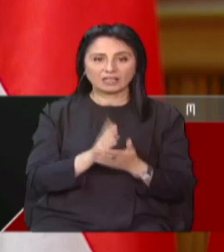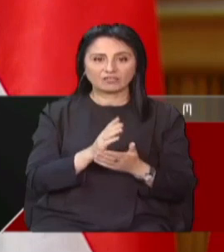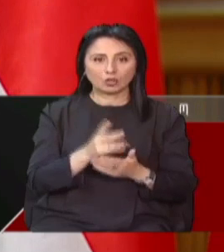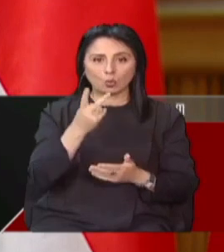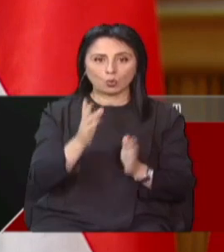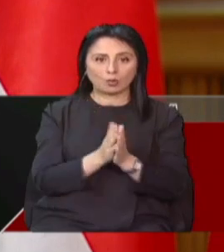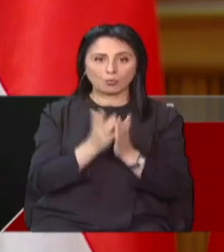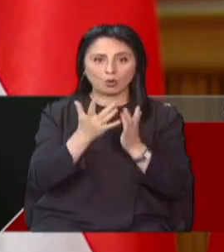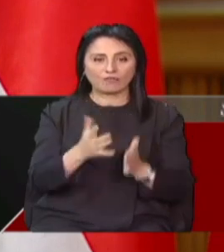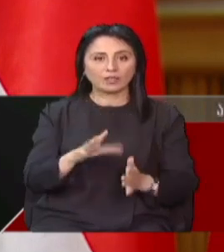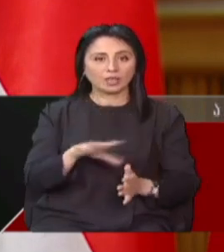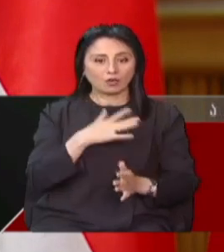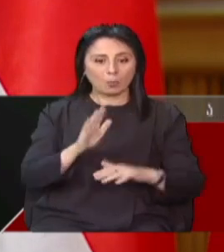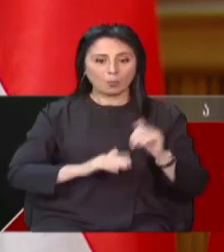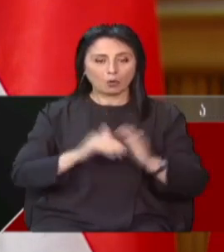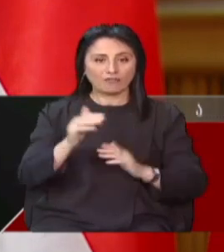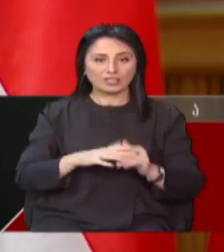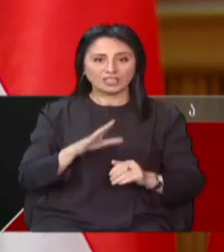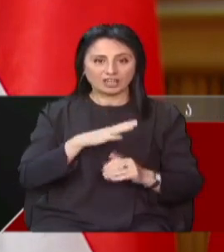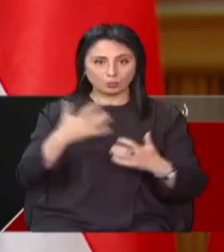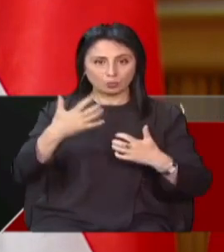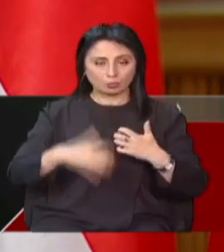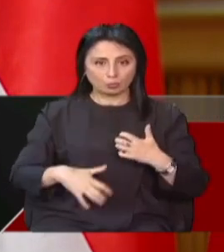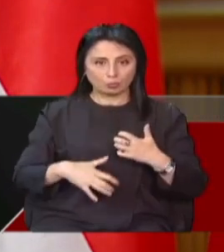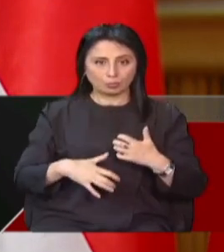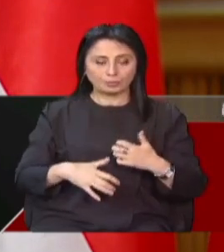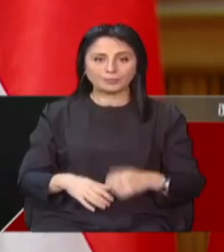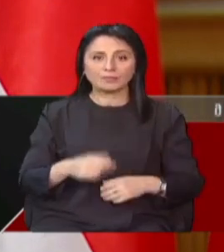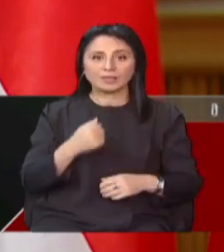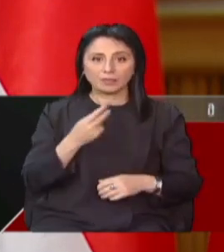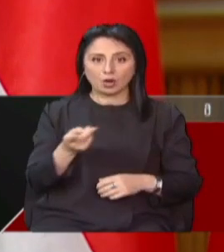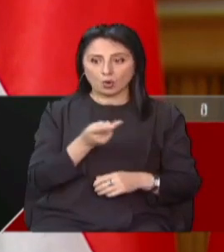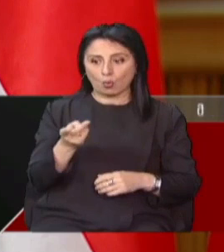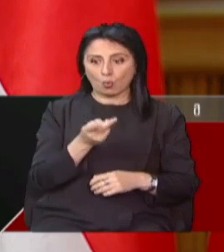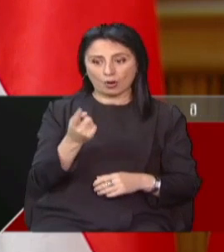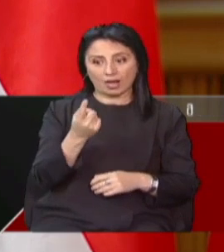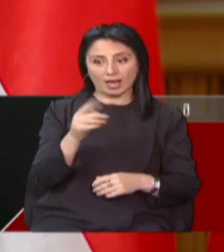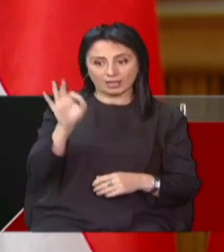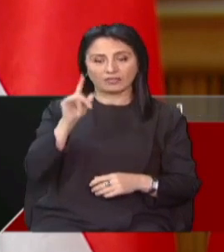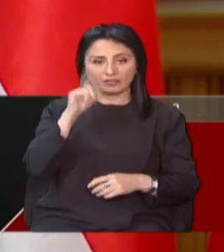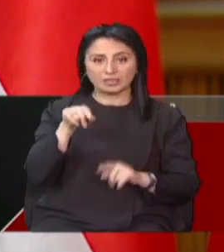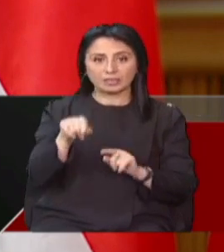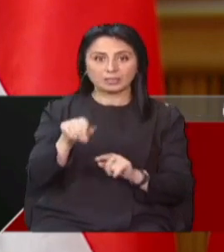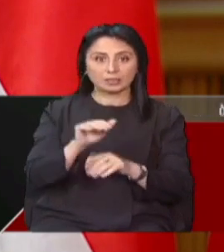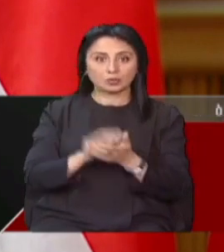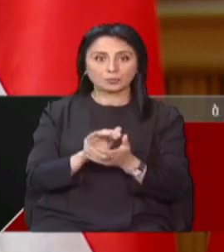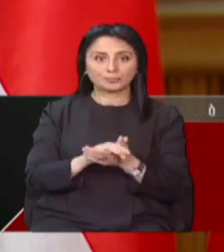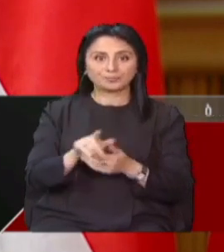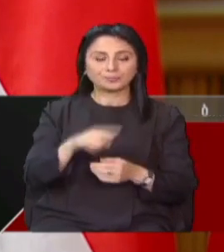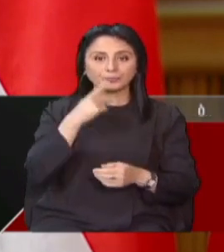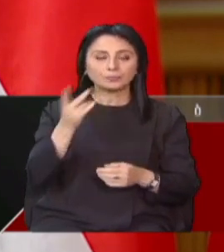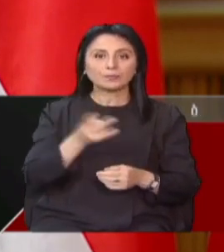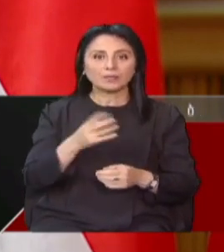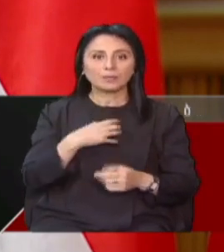ori motxona, iar profesionale bide, iar ne mai ucărtă vreodată. Mă ordon, e tricnopa, tunța arat